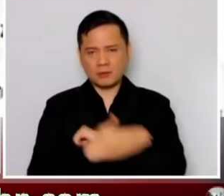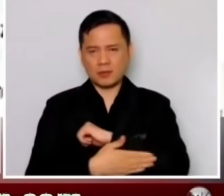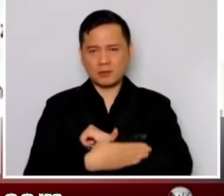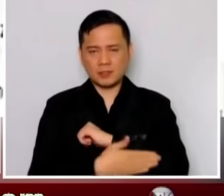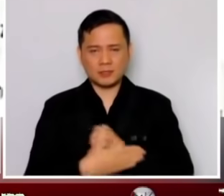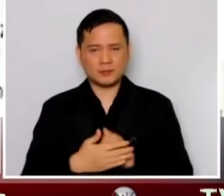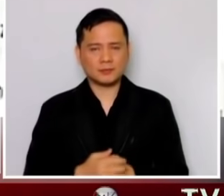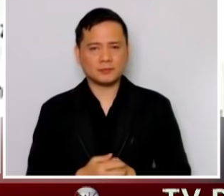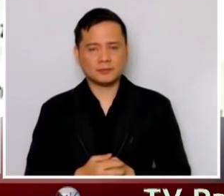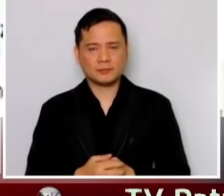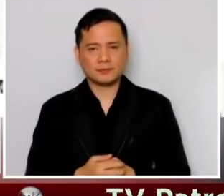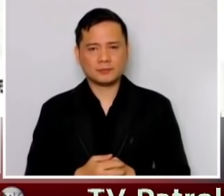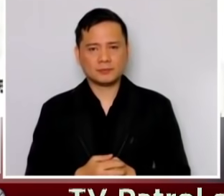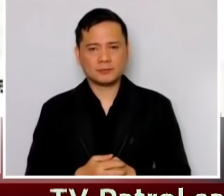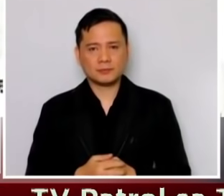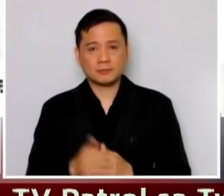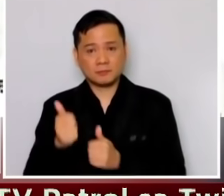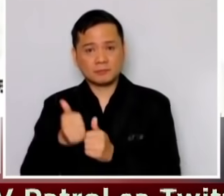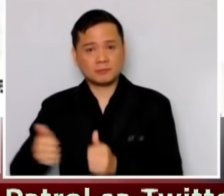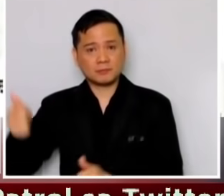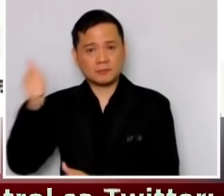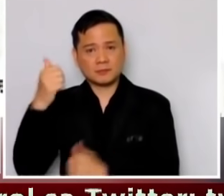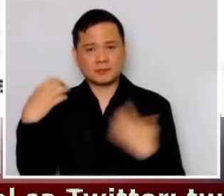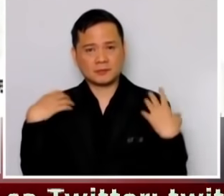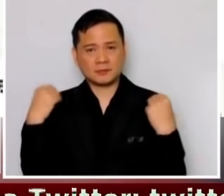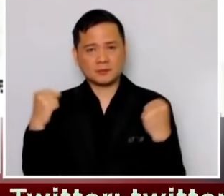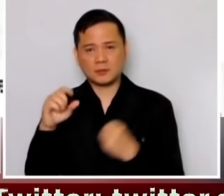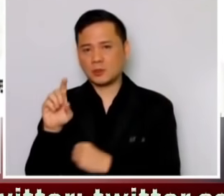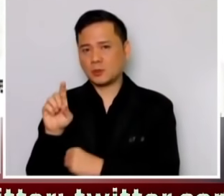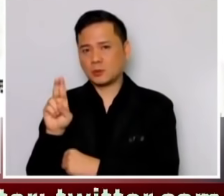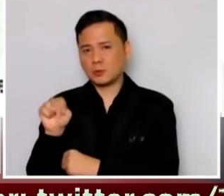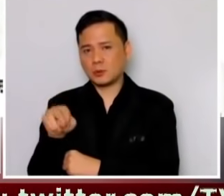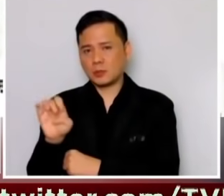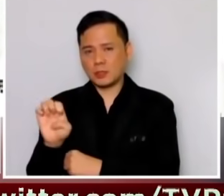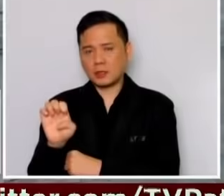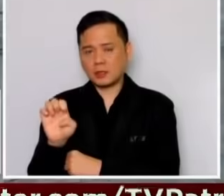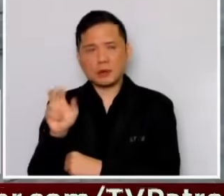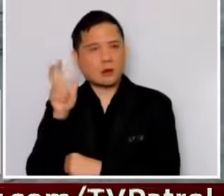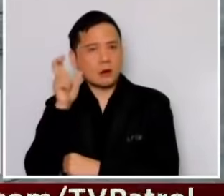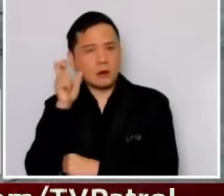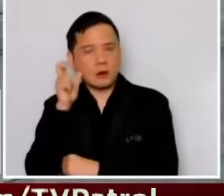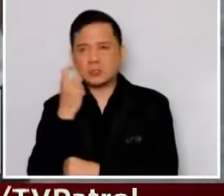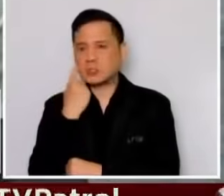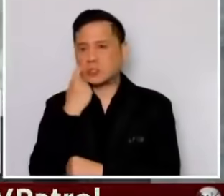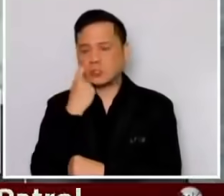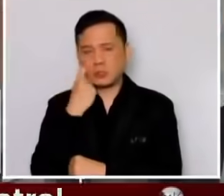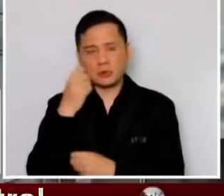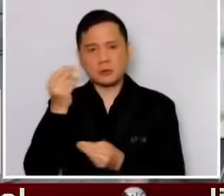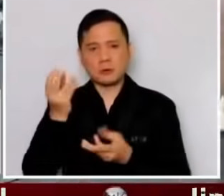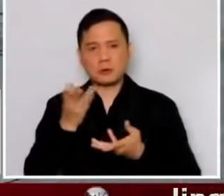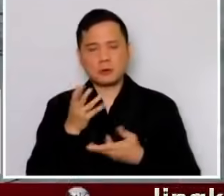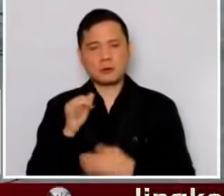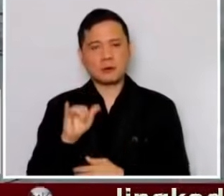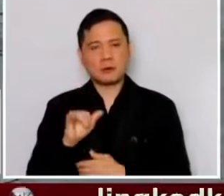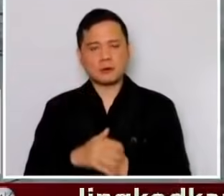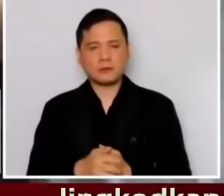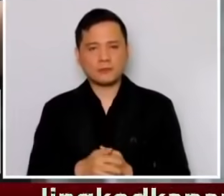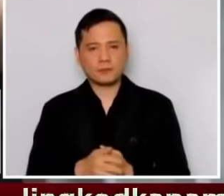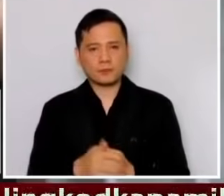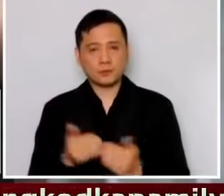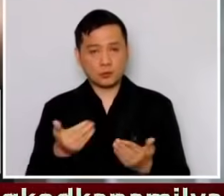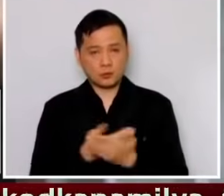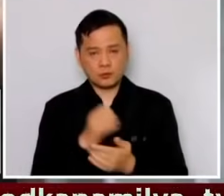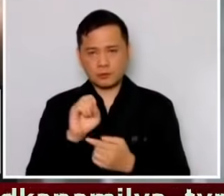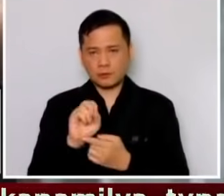Bagay na ayon kay Secretary Duque ay ngayon lang niya narinig. Sa kabila ng bumubuting lagay ng COVID-19 sa bansa, mas